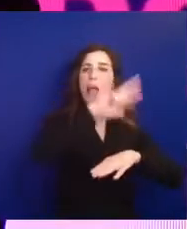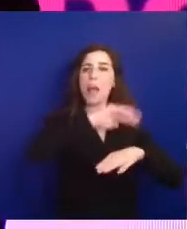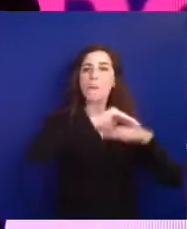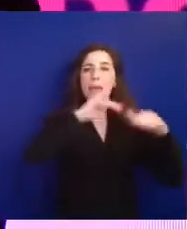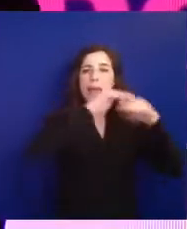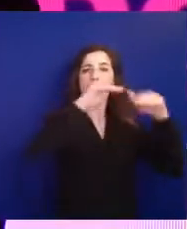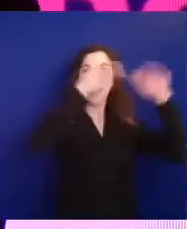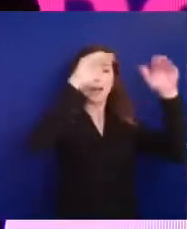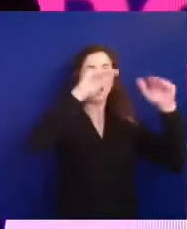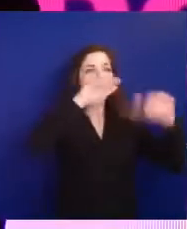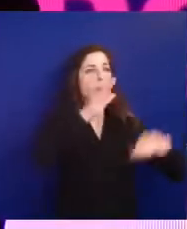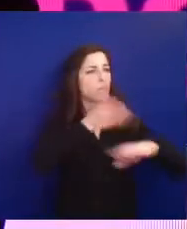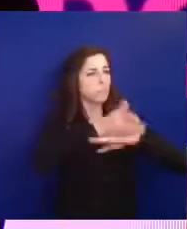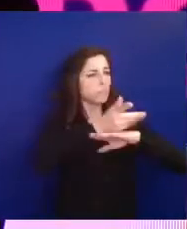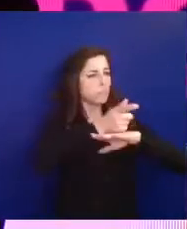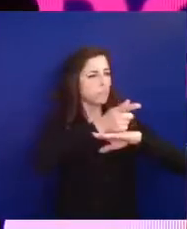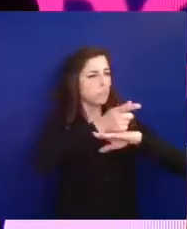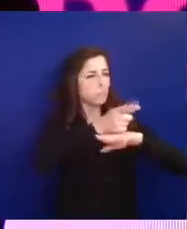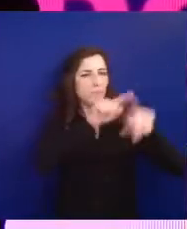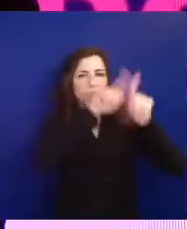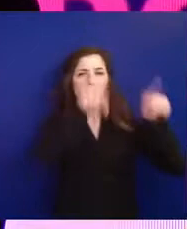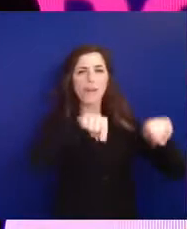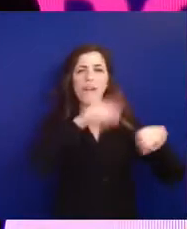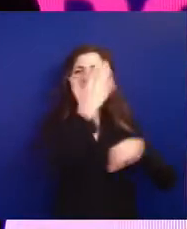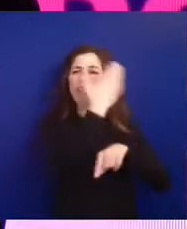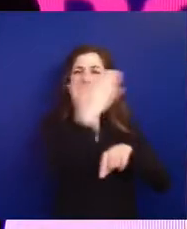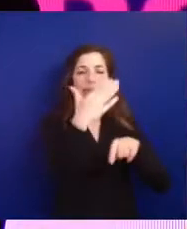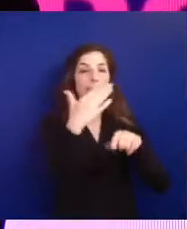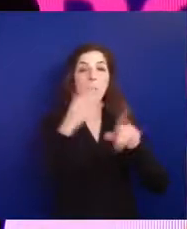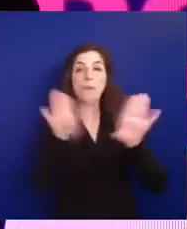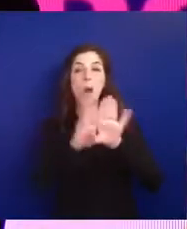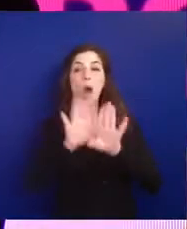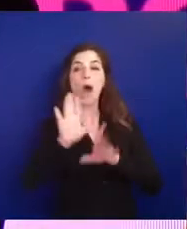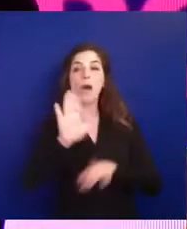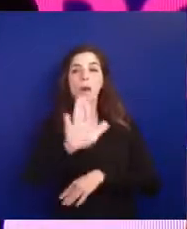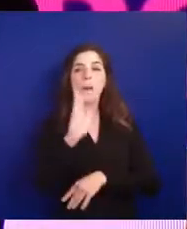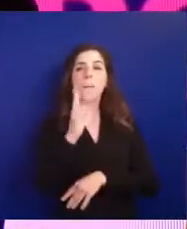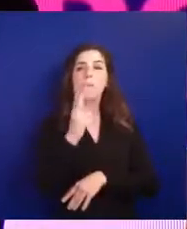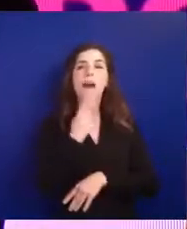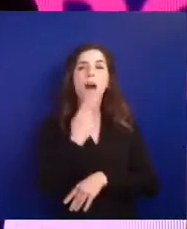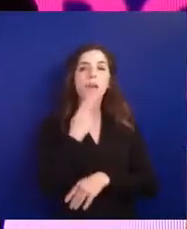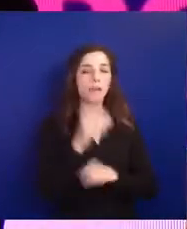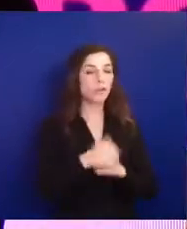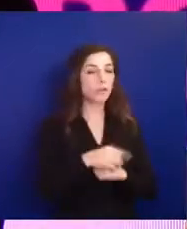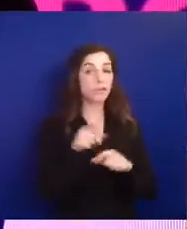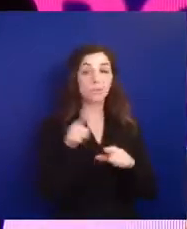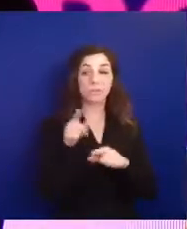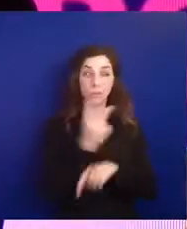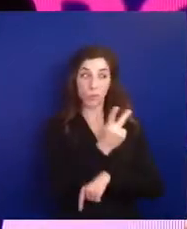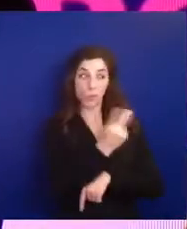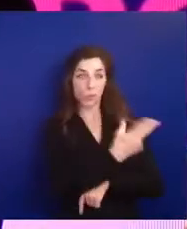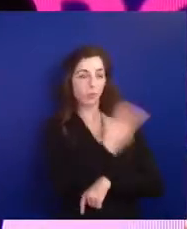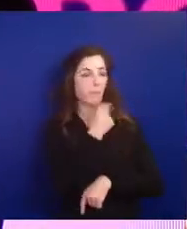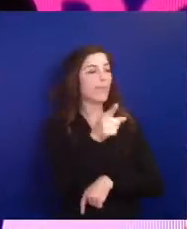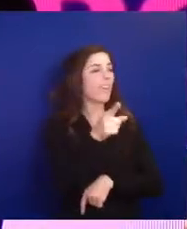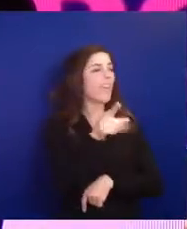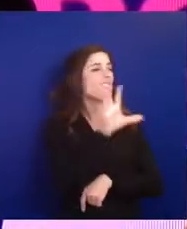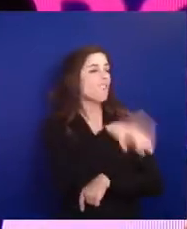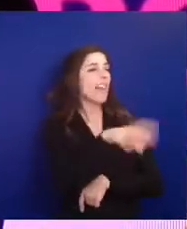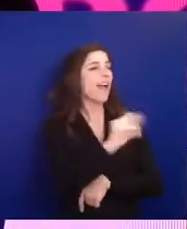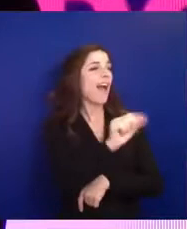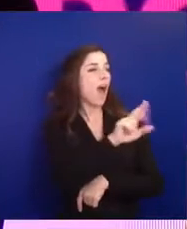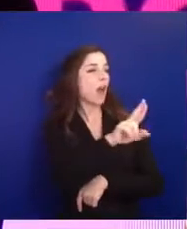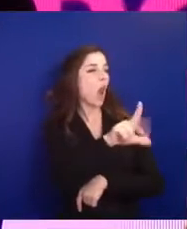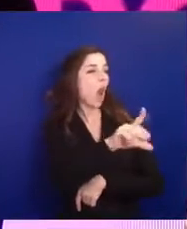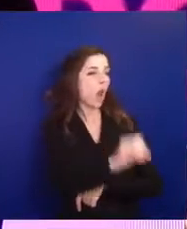dissero che la villa era di carlo mancavano dieci minuti alle 18 gianni era